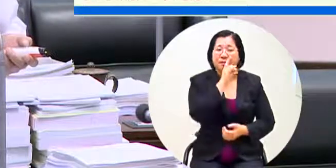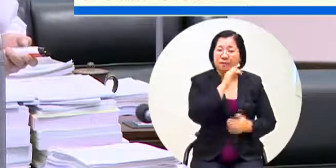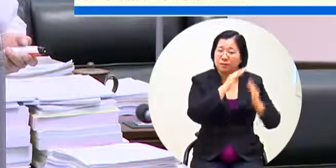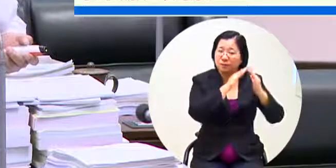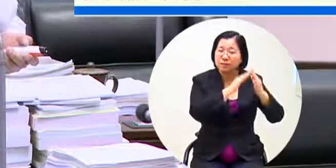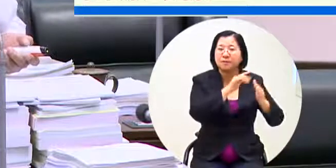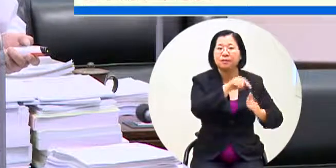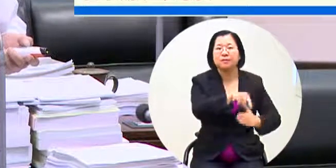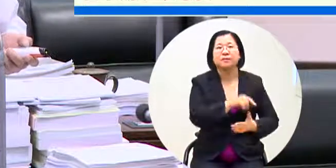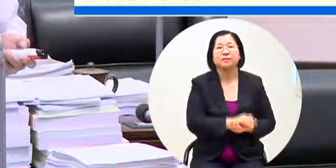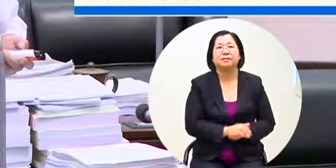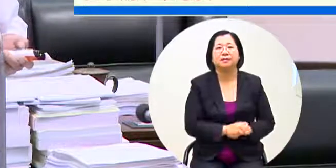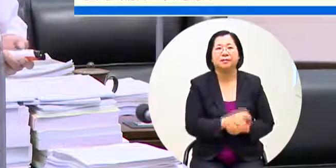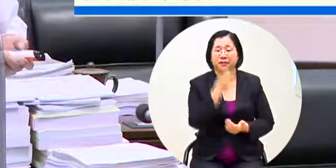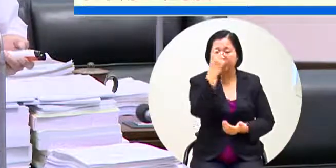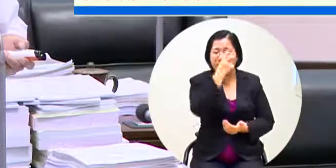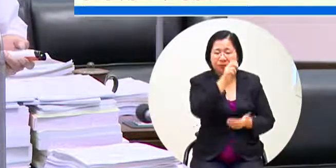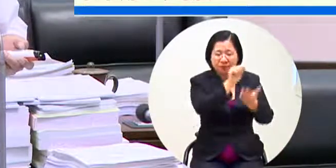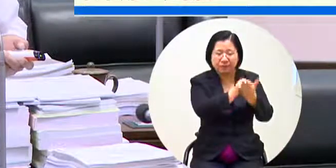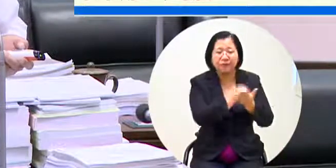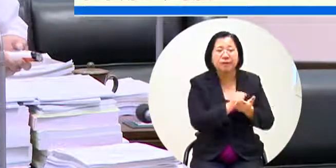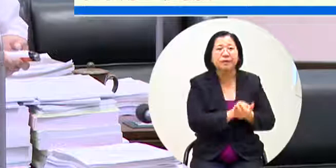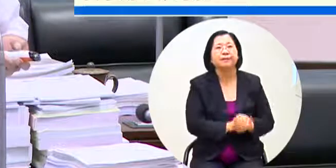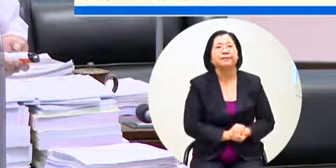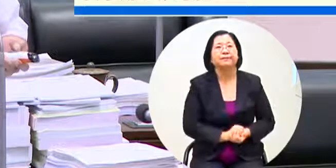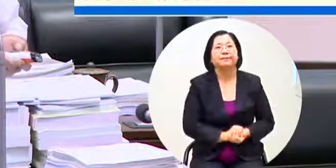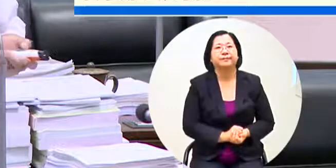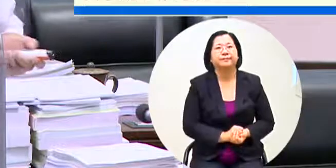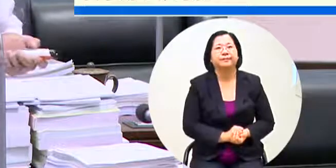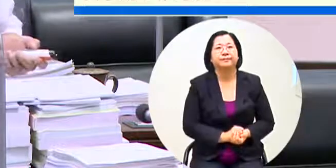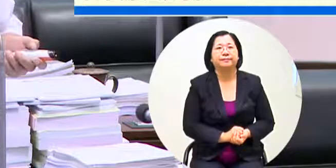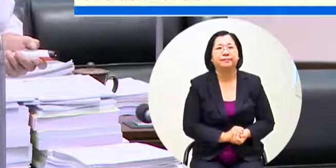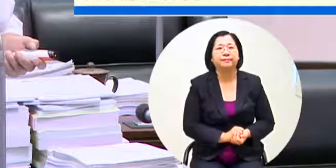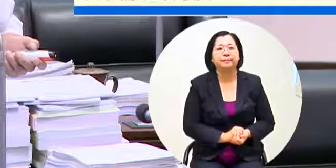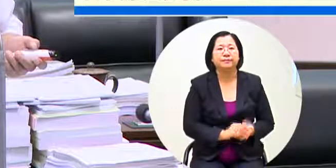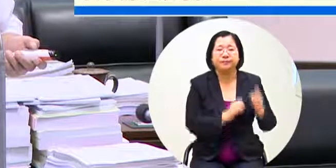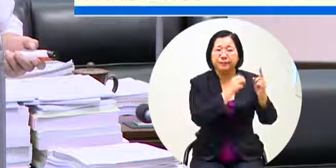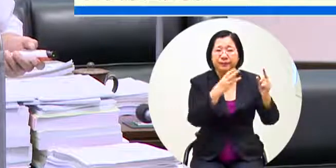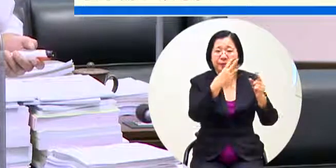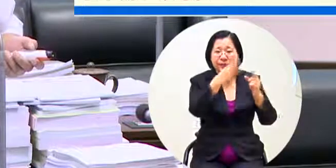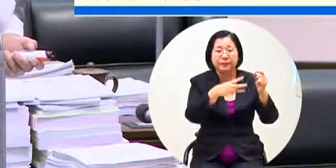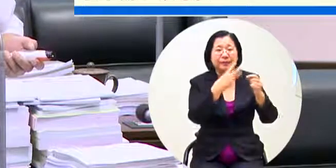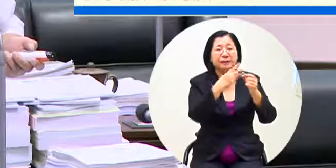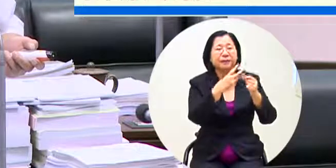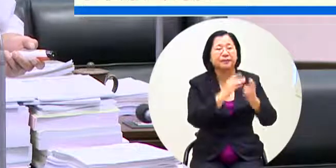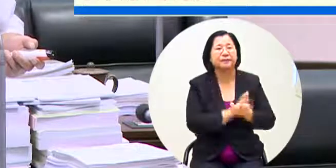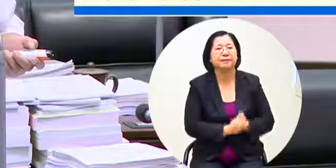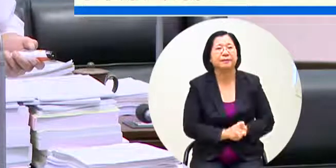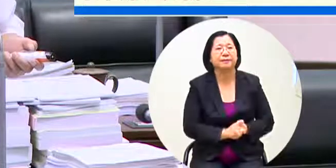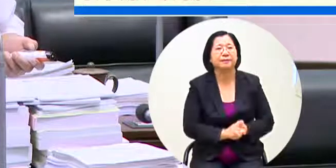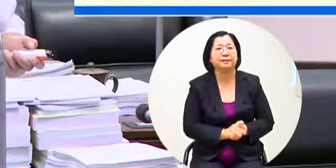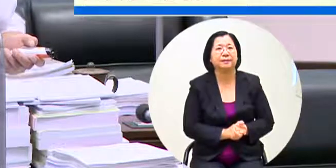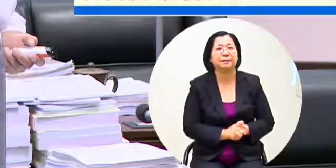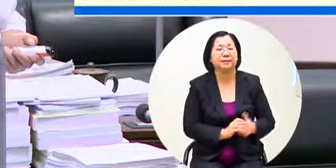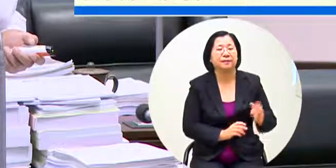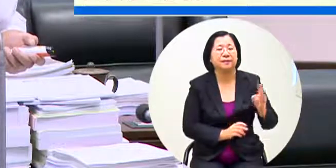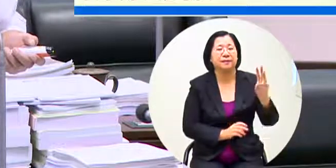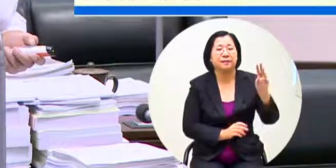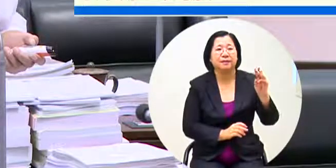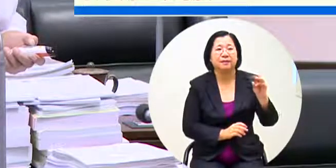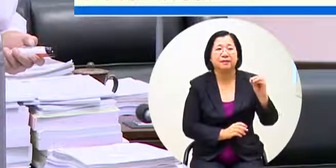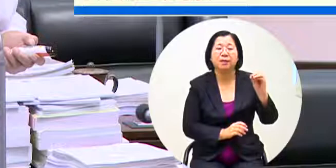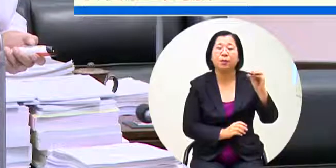计吼，就是讲103年啊吼，103年34,000+人吼，